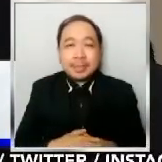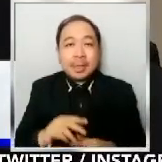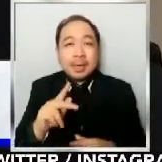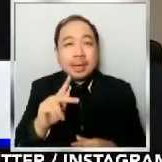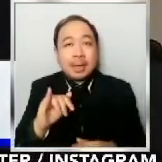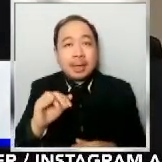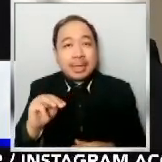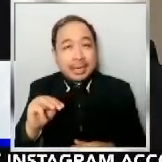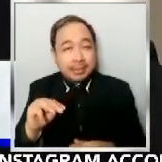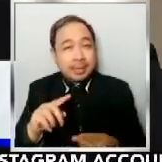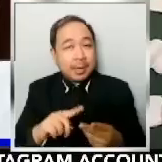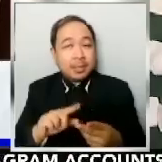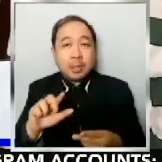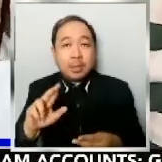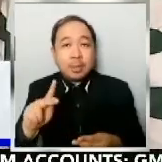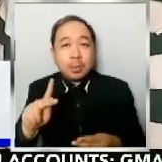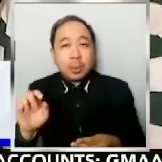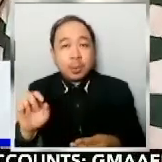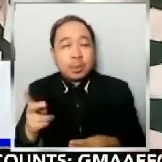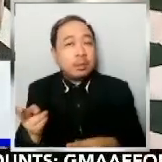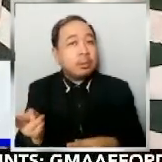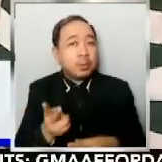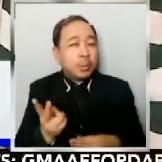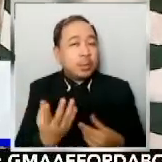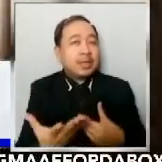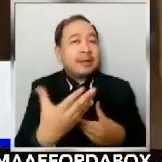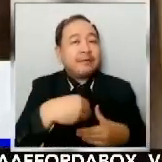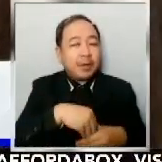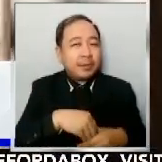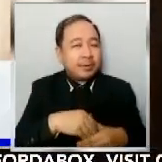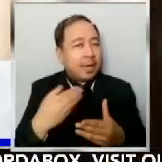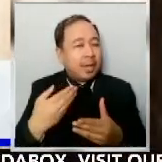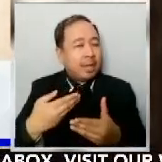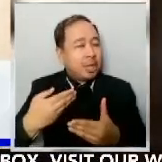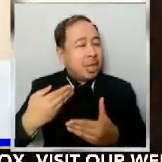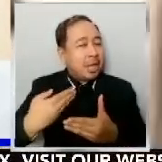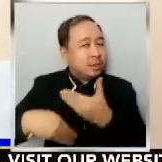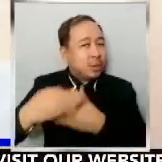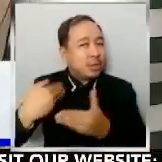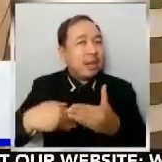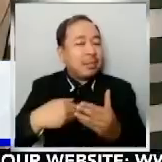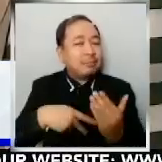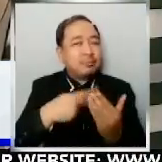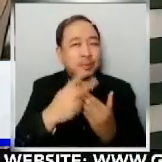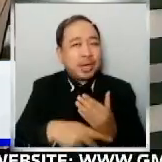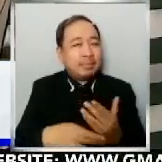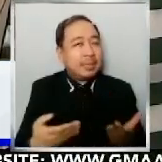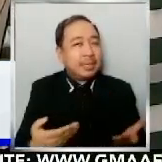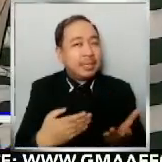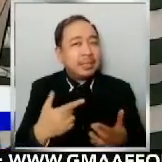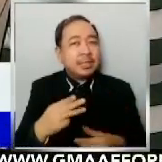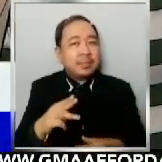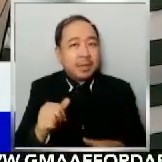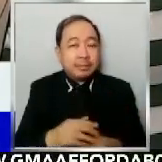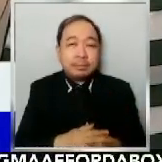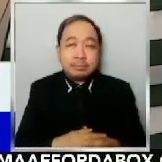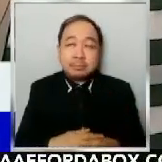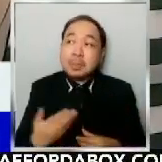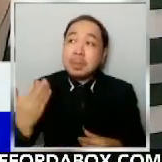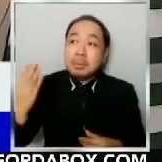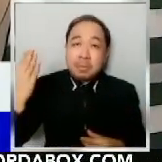Luke Conde na parehong bibida sa historical series ng GMA. Nung bata rin ako, mahilig